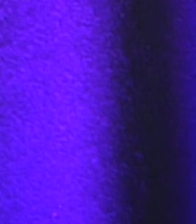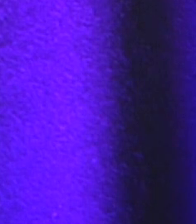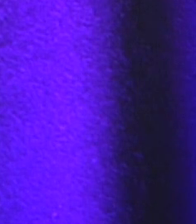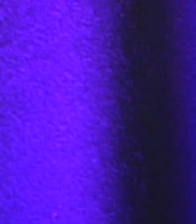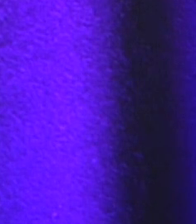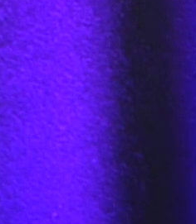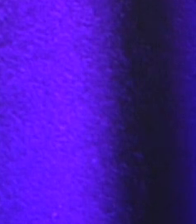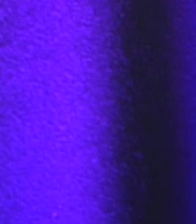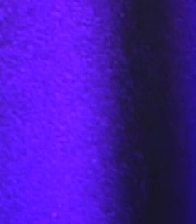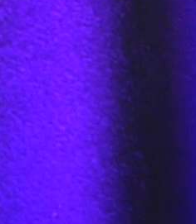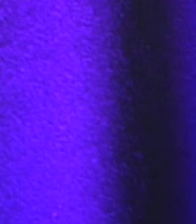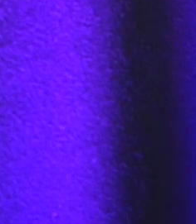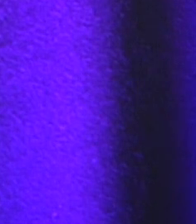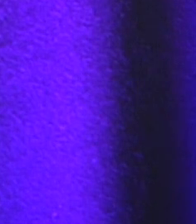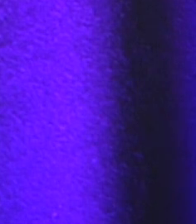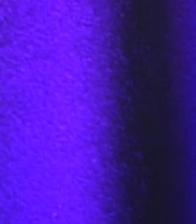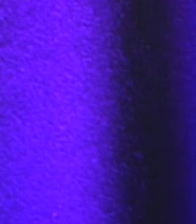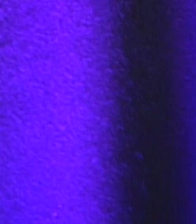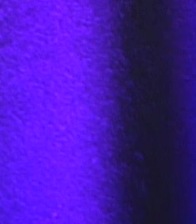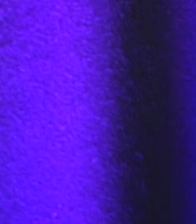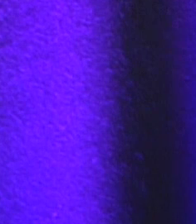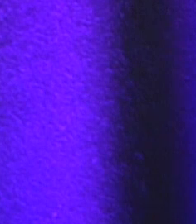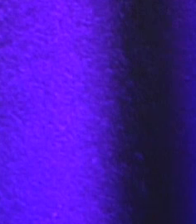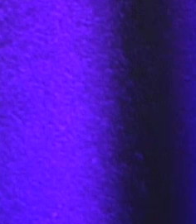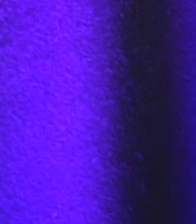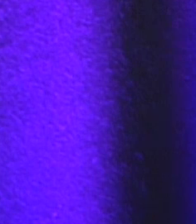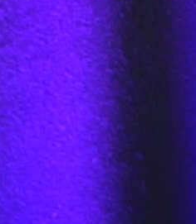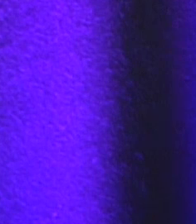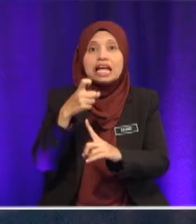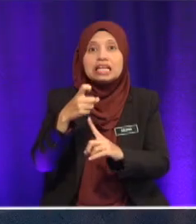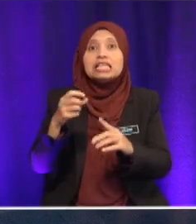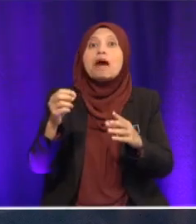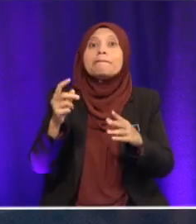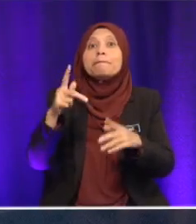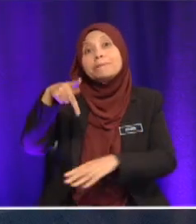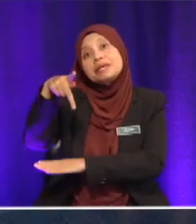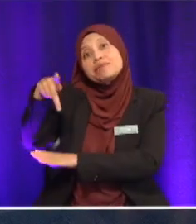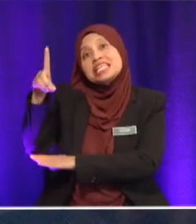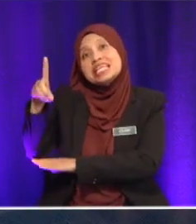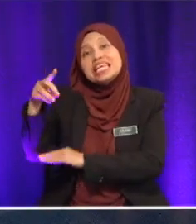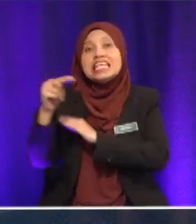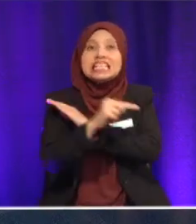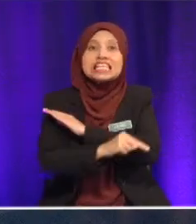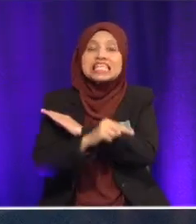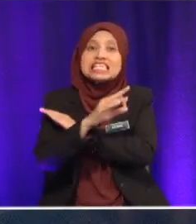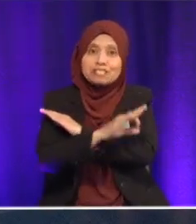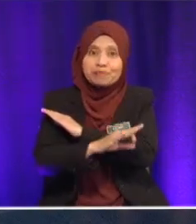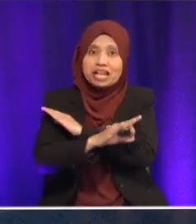saya dari pejabat pendidikan daerah cirema Negeri 9 apa kabar selamat datang Alhamdulillah